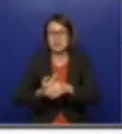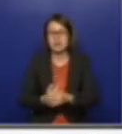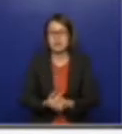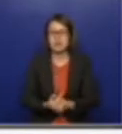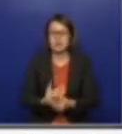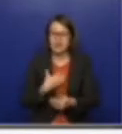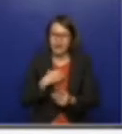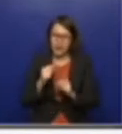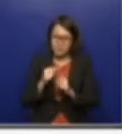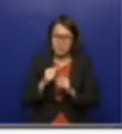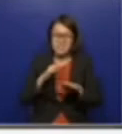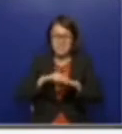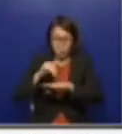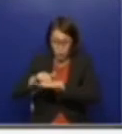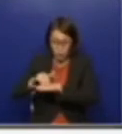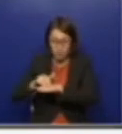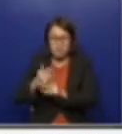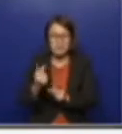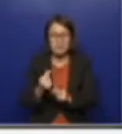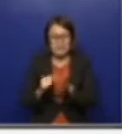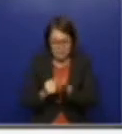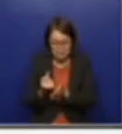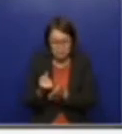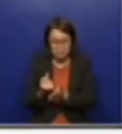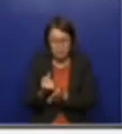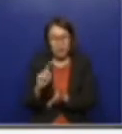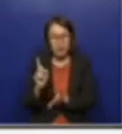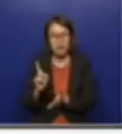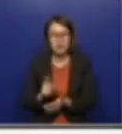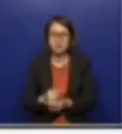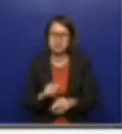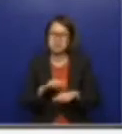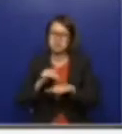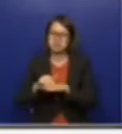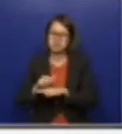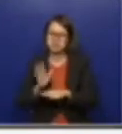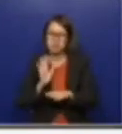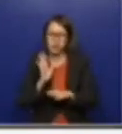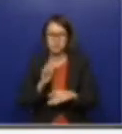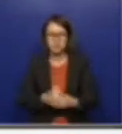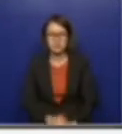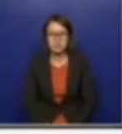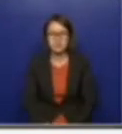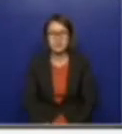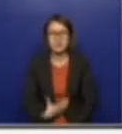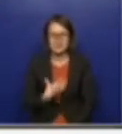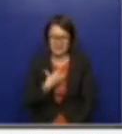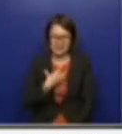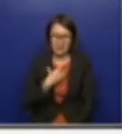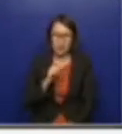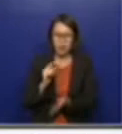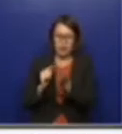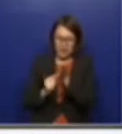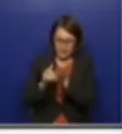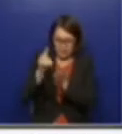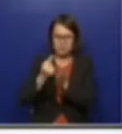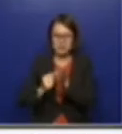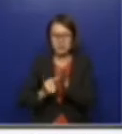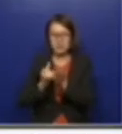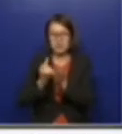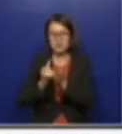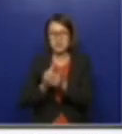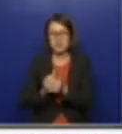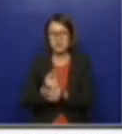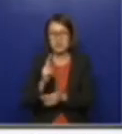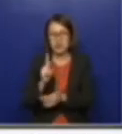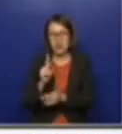หรือไม่ผมไม่เห็นด้วยกับการเขียนเป็นผู้เชิญชวนผมอยากให้กลับไปใช้เป็นผู้ริเริ่มนะครับผู้ก่อการผู้